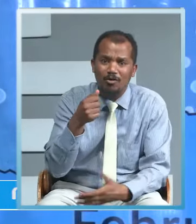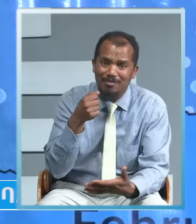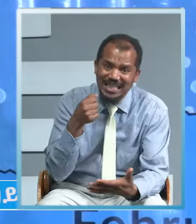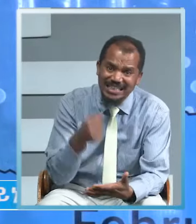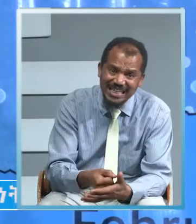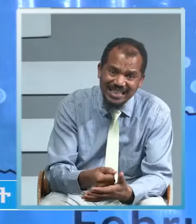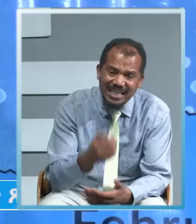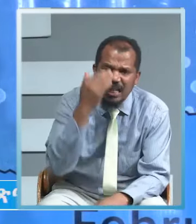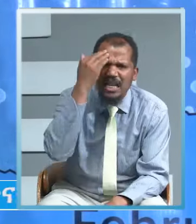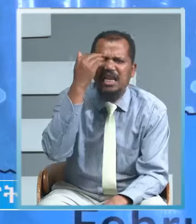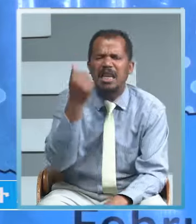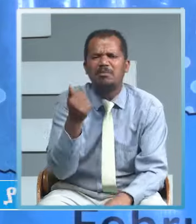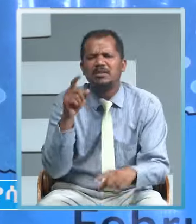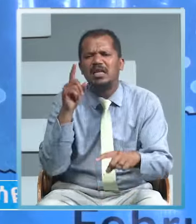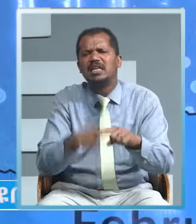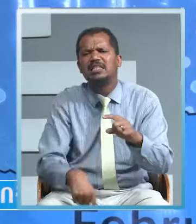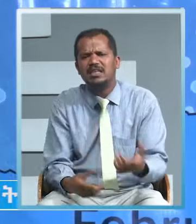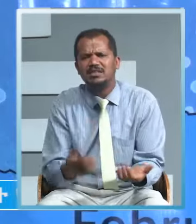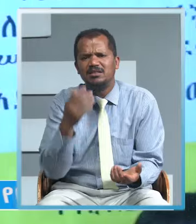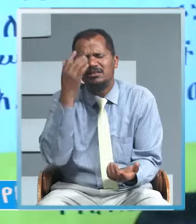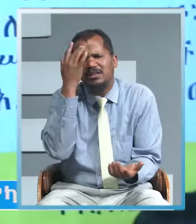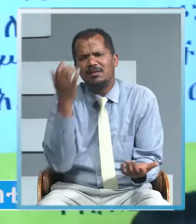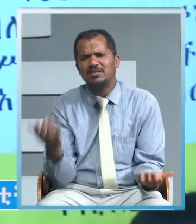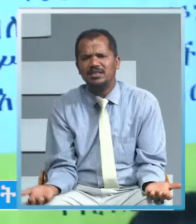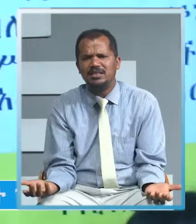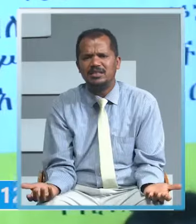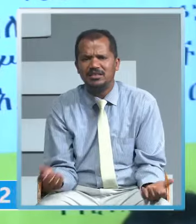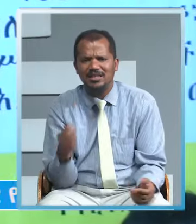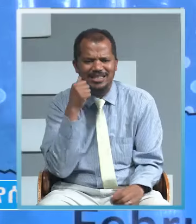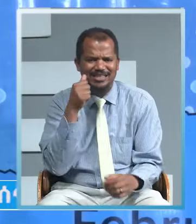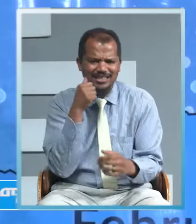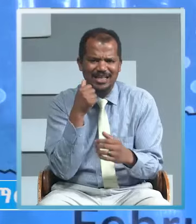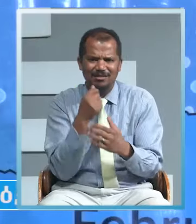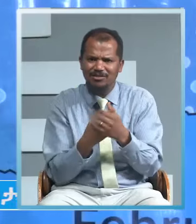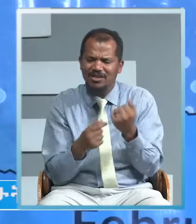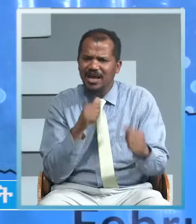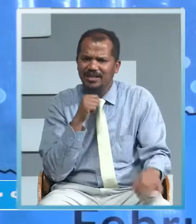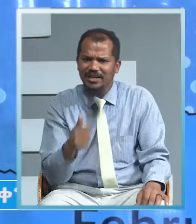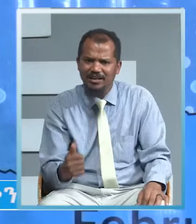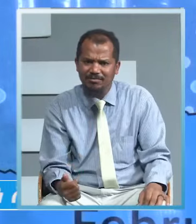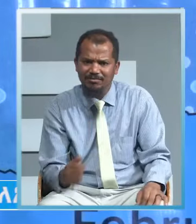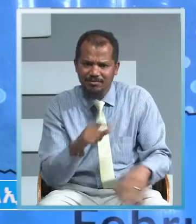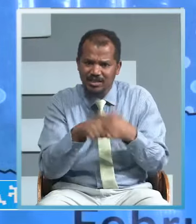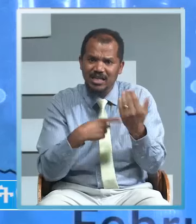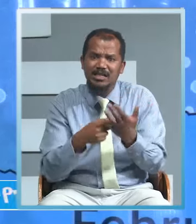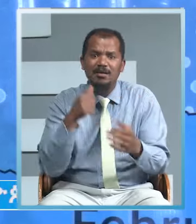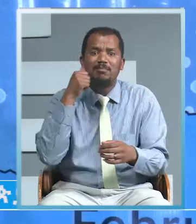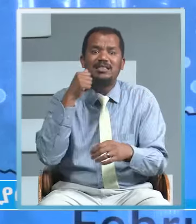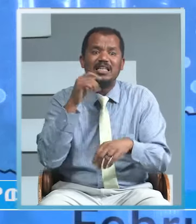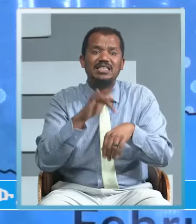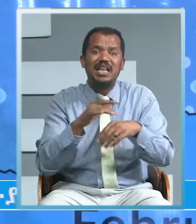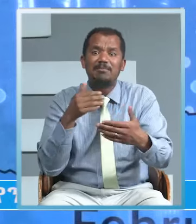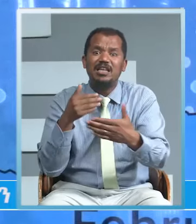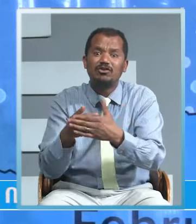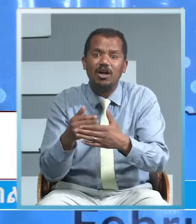ማጽደቅ ለምን እንደተሳናቸው ለምን እንደተሳነን አላቀም ሴት ብቻ አይደለም ማለት ነው ስለዚህ በሴቶች ላይ